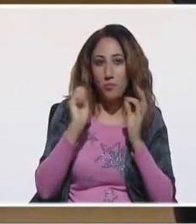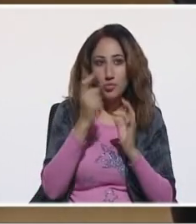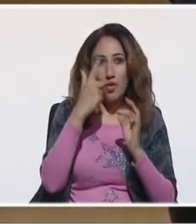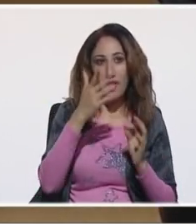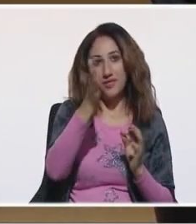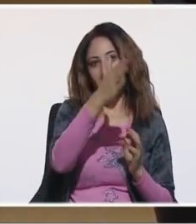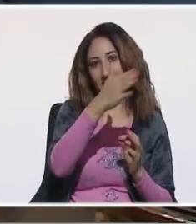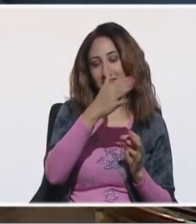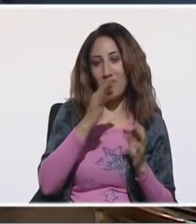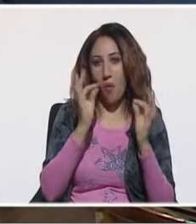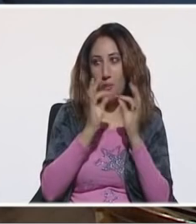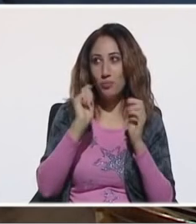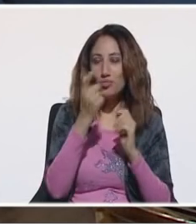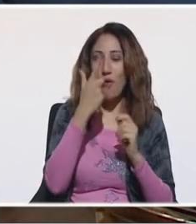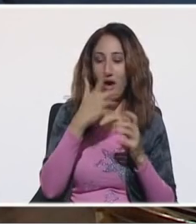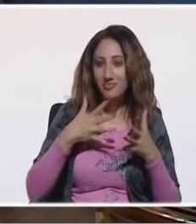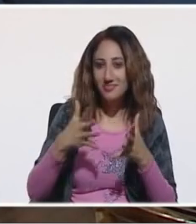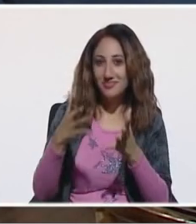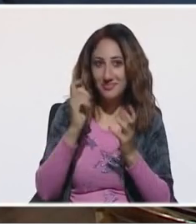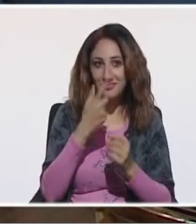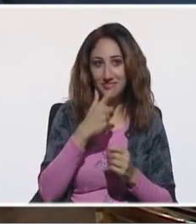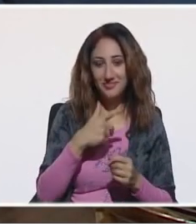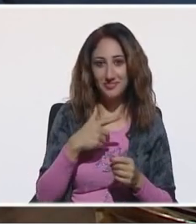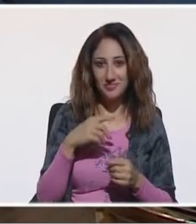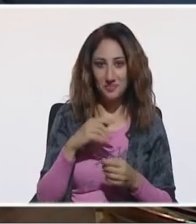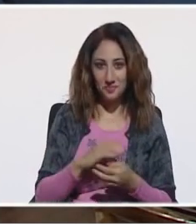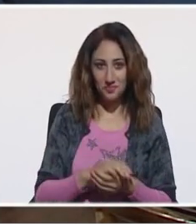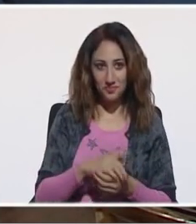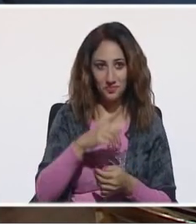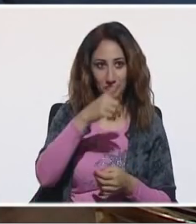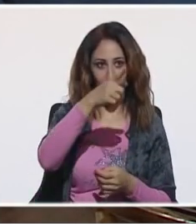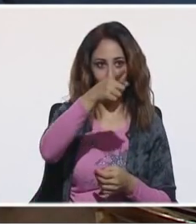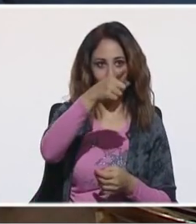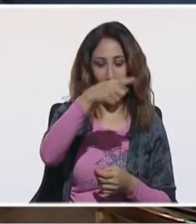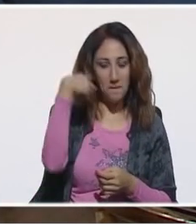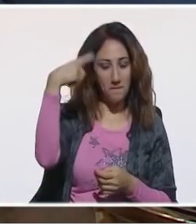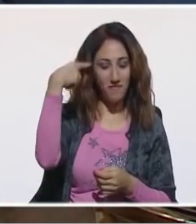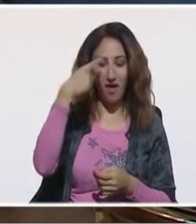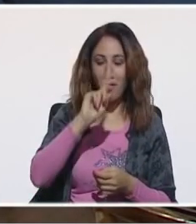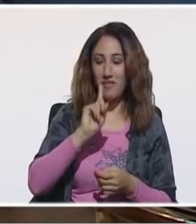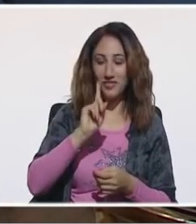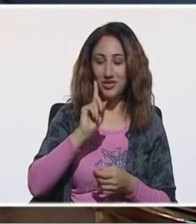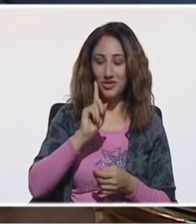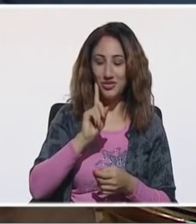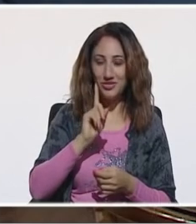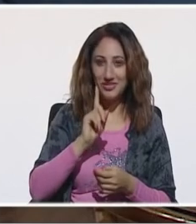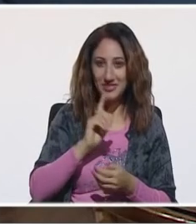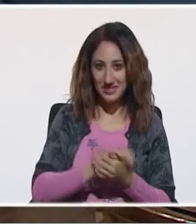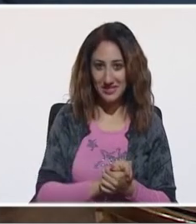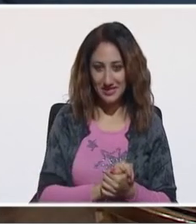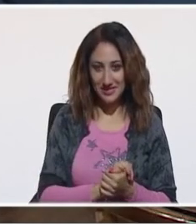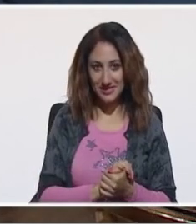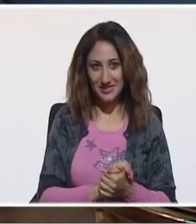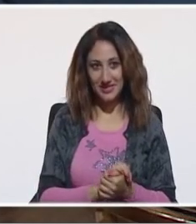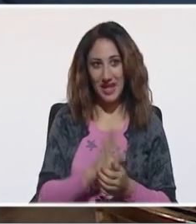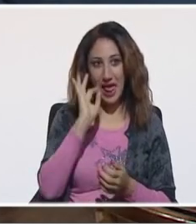ايه يعني دي برضه، بس عبير على الاقل رومانسيه بتفكر. دي برضه رومانسيه بتفكر. ليه كده؟ ليه؟ بكل ذنب.